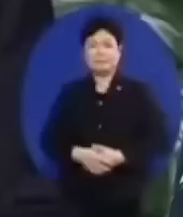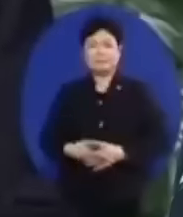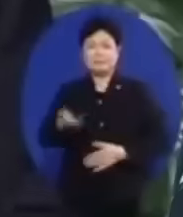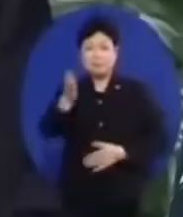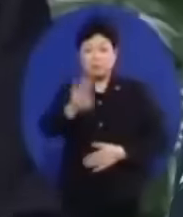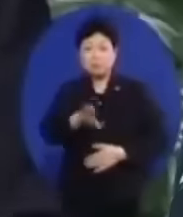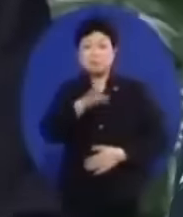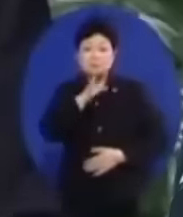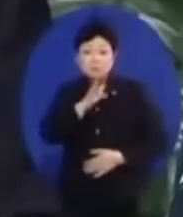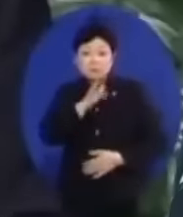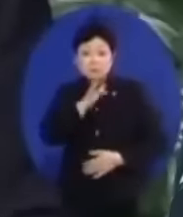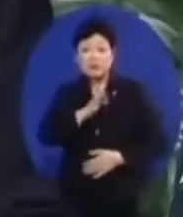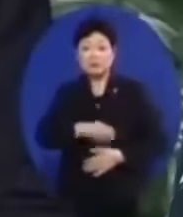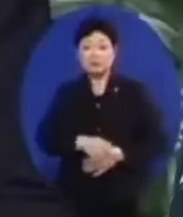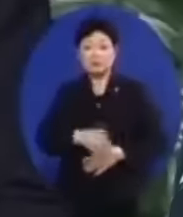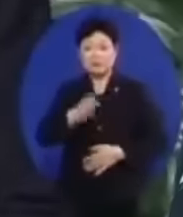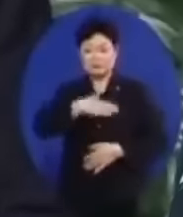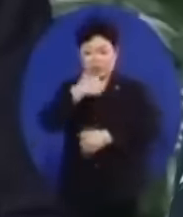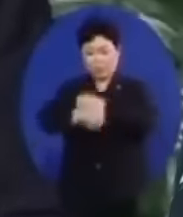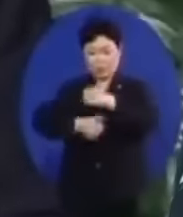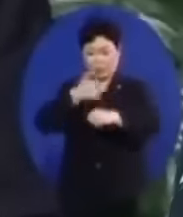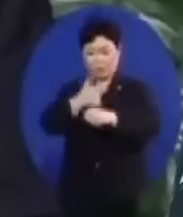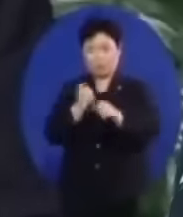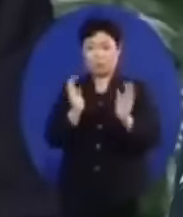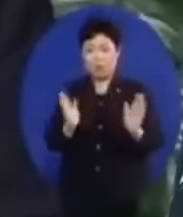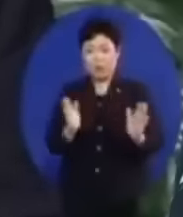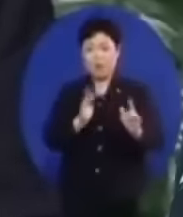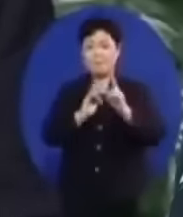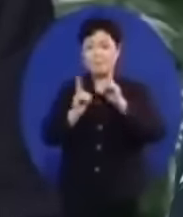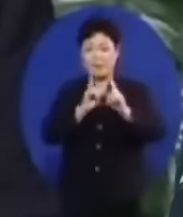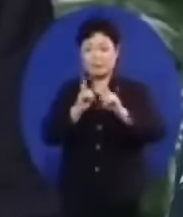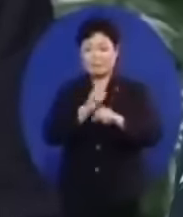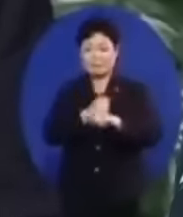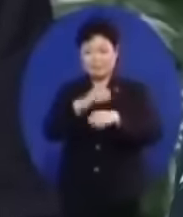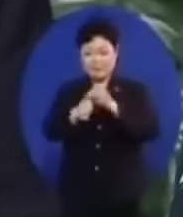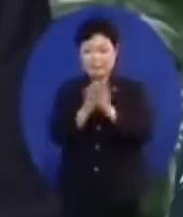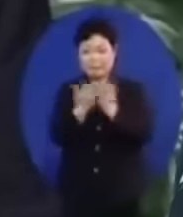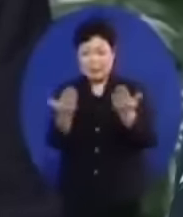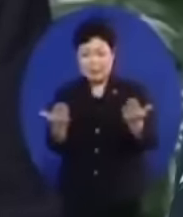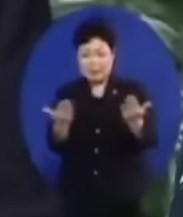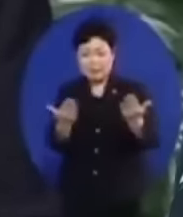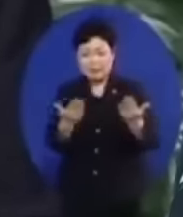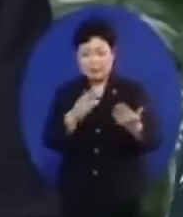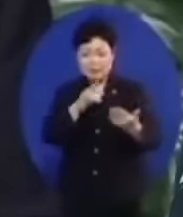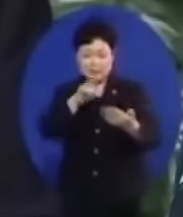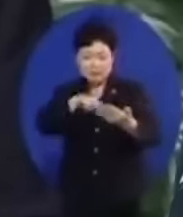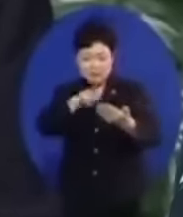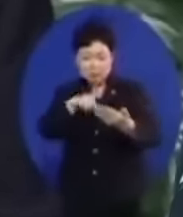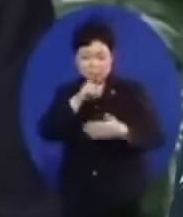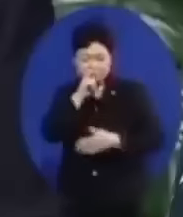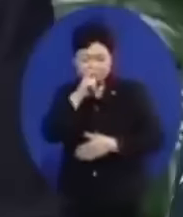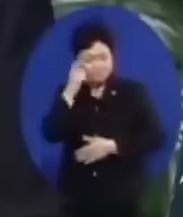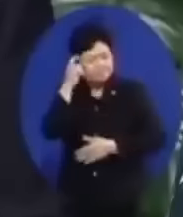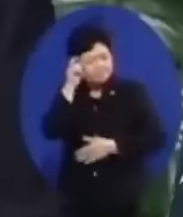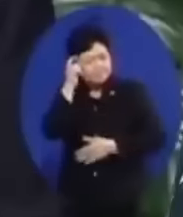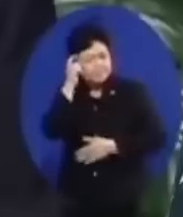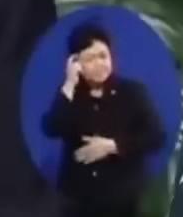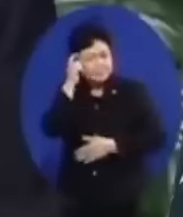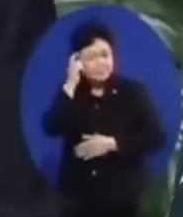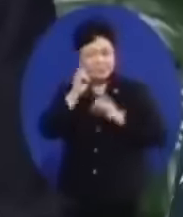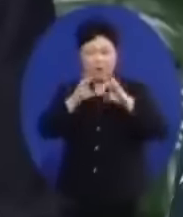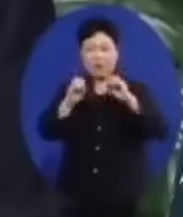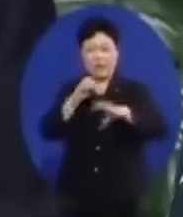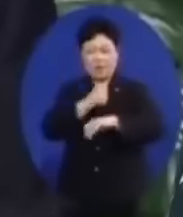그런데 진짜로 제가 50년 동안 이 말씀을 묵상하고 읽고